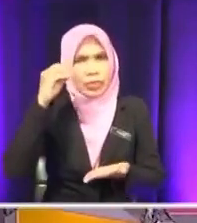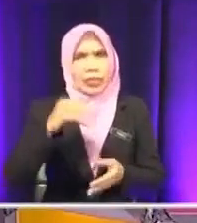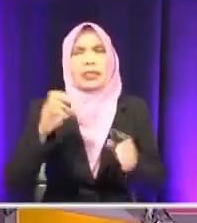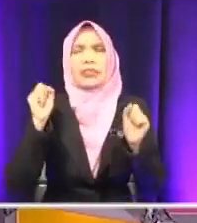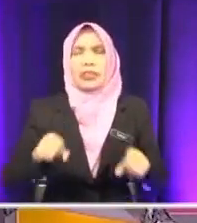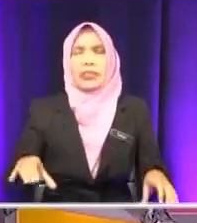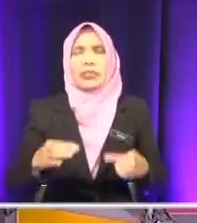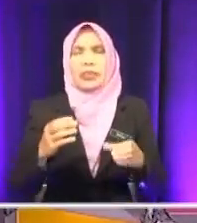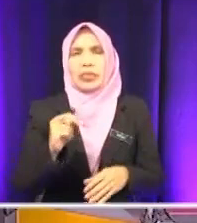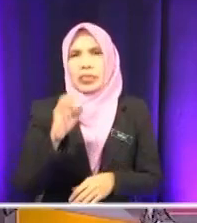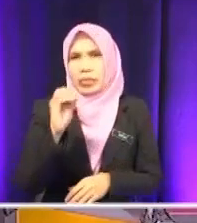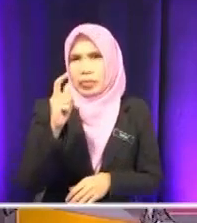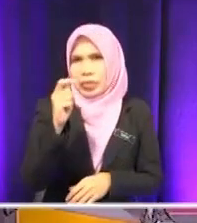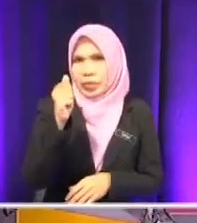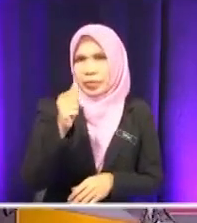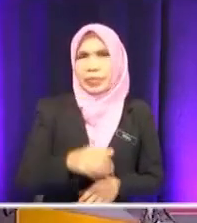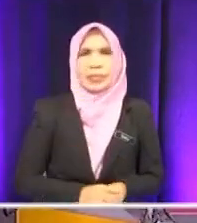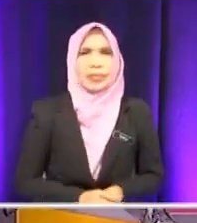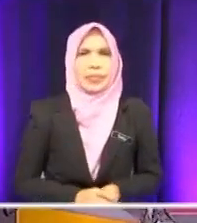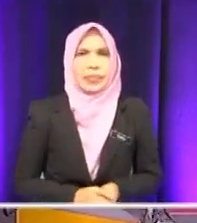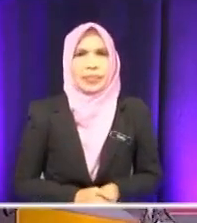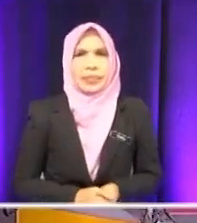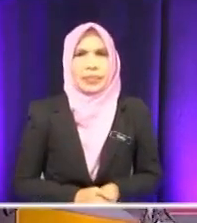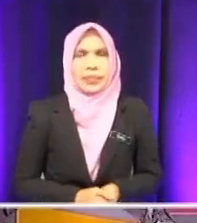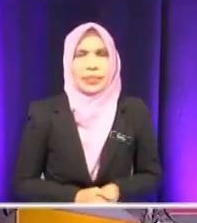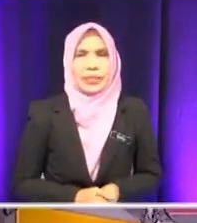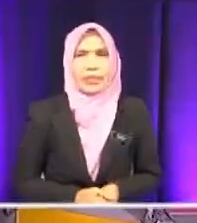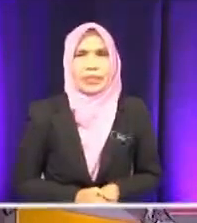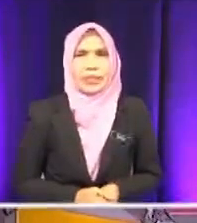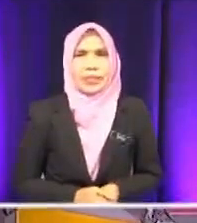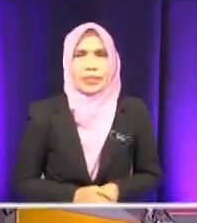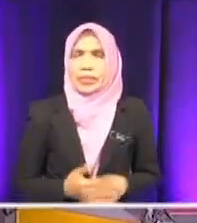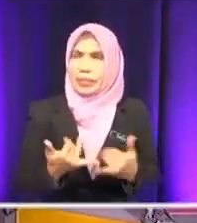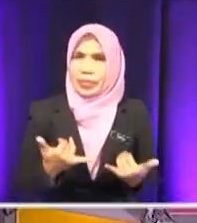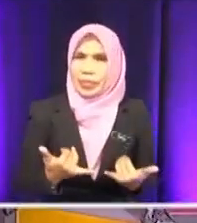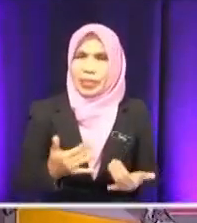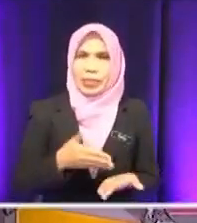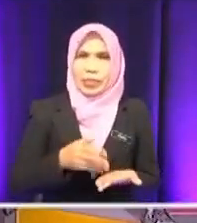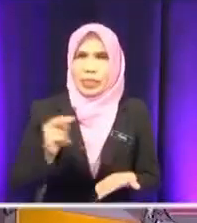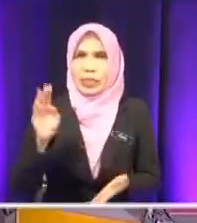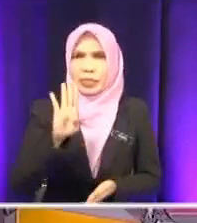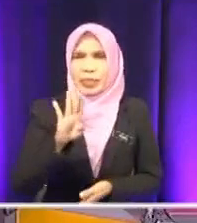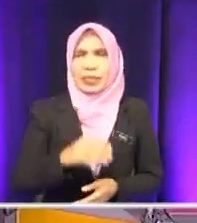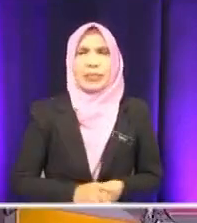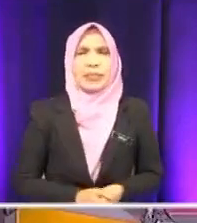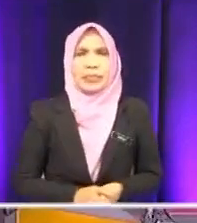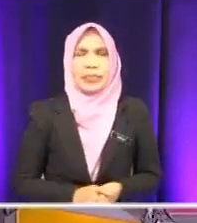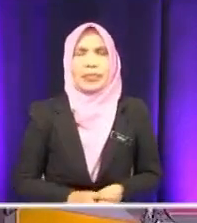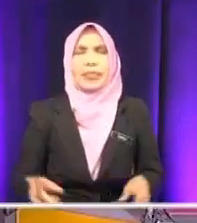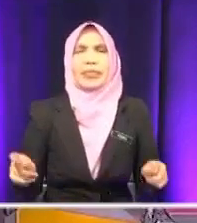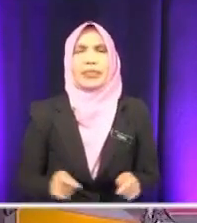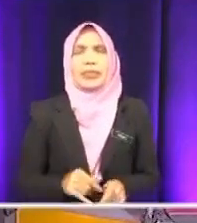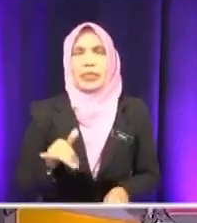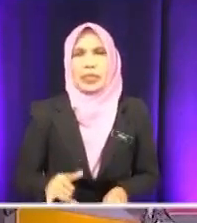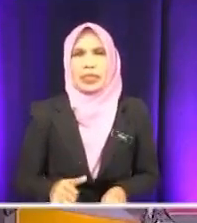Oke kita terus pergi kepada perkusian yang seterusnya yaitu bagian B seperti yang Cikgu maklum kan bahwa bagian